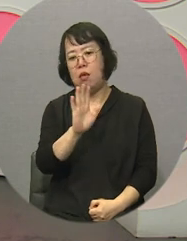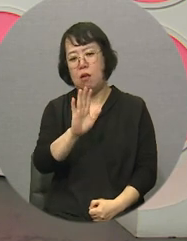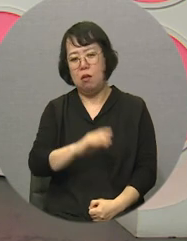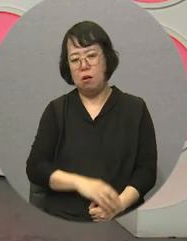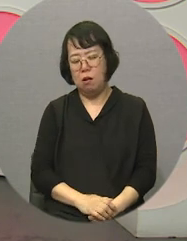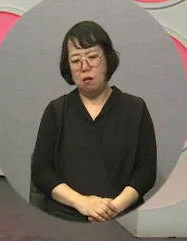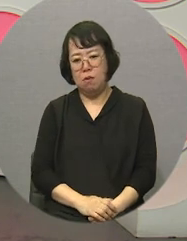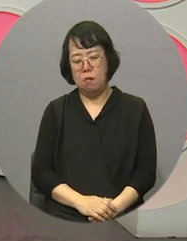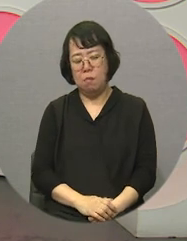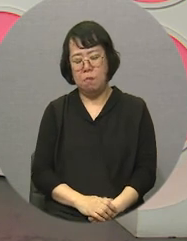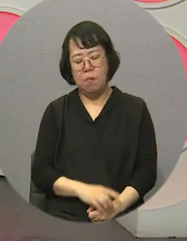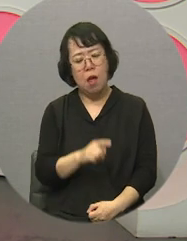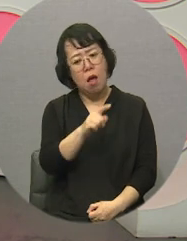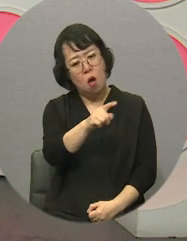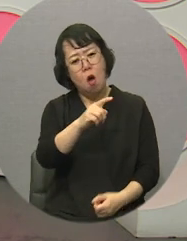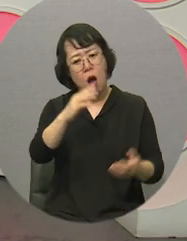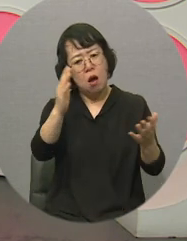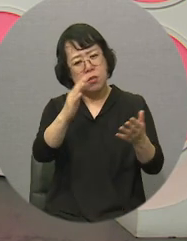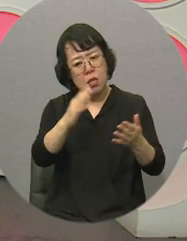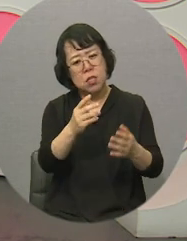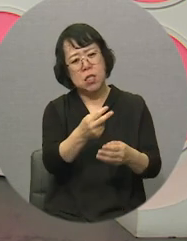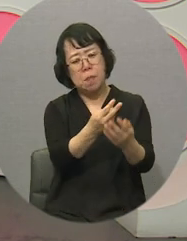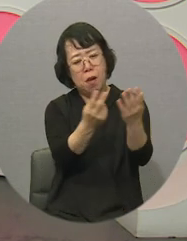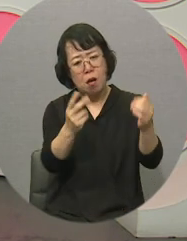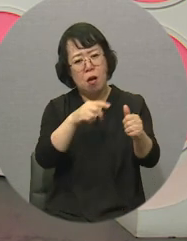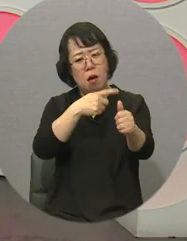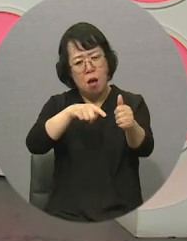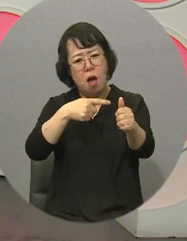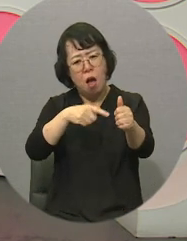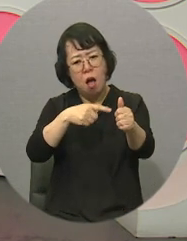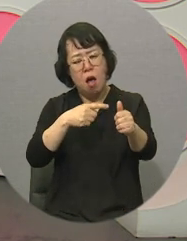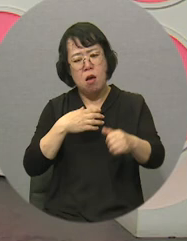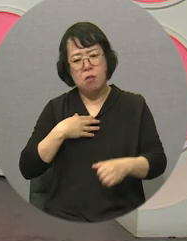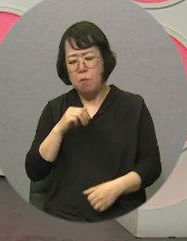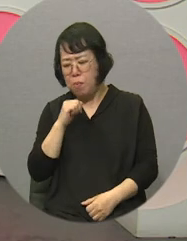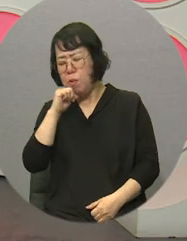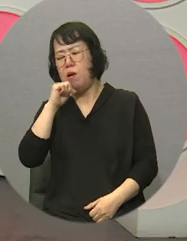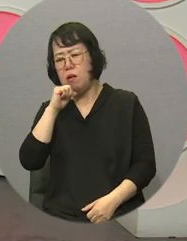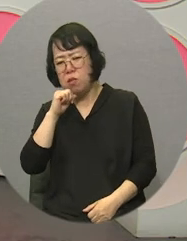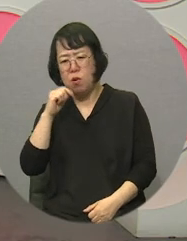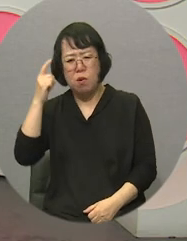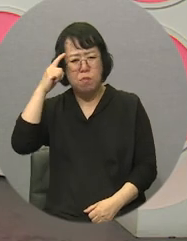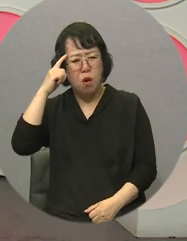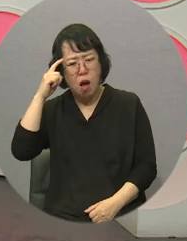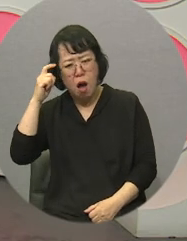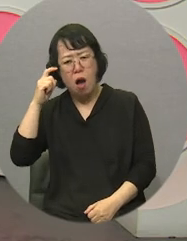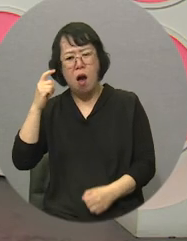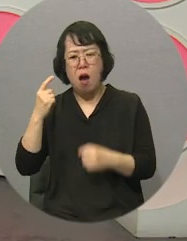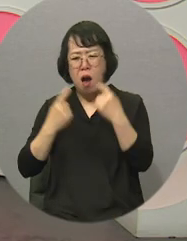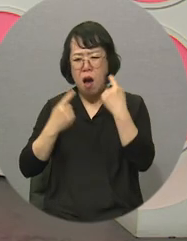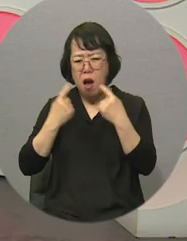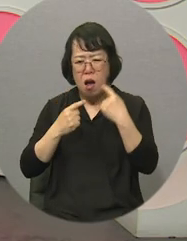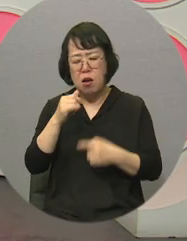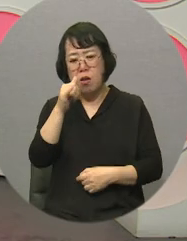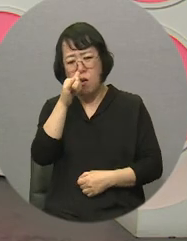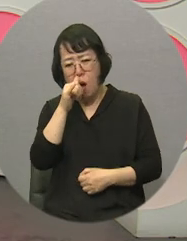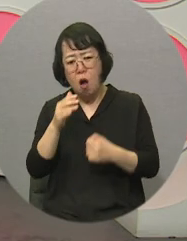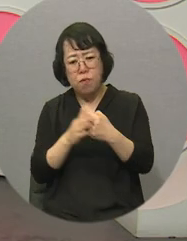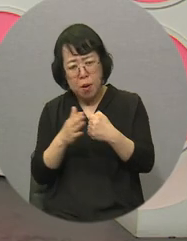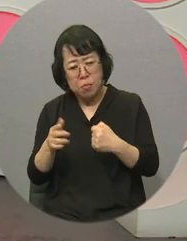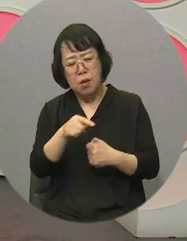원주 학생을 비롯한 다른 아이들에게 저의 과거를 내세워 그 마음을 얻고 싶지